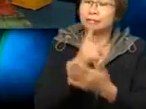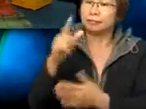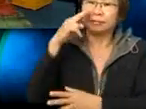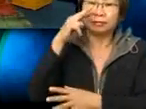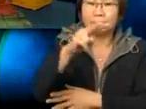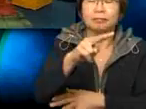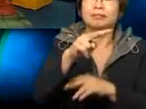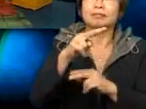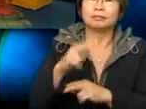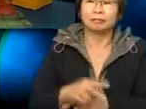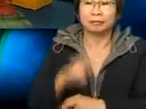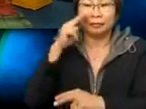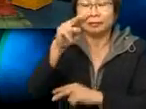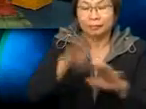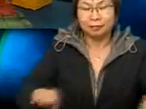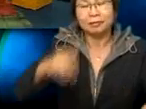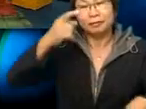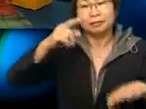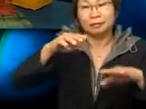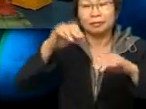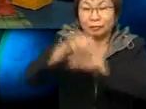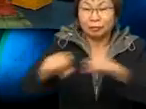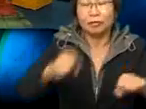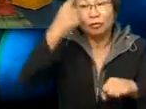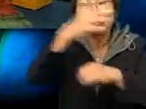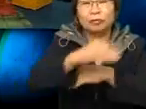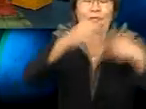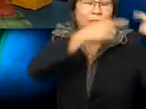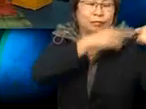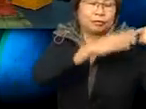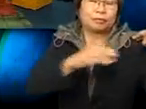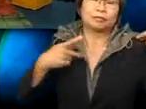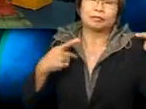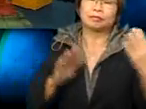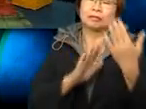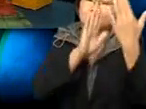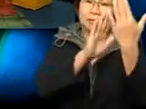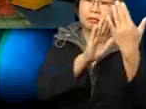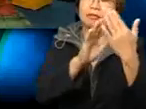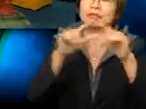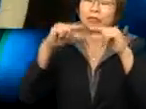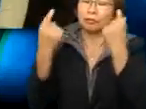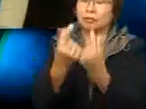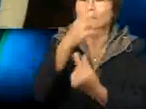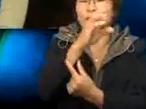Baiklah, nampaknya adik-adik di studio telah faham akan peranan dan tanggungjawab kita terhadap golongan orang kurang